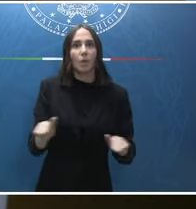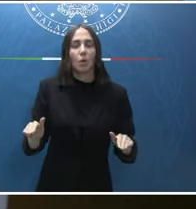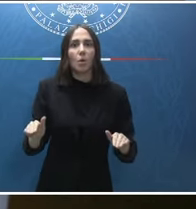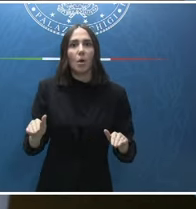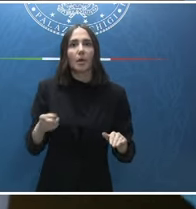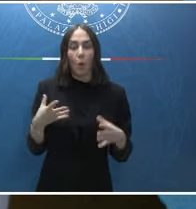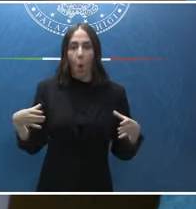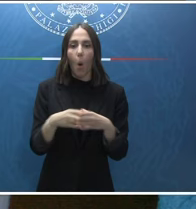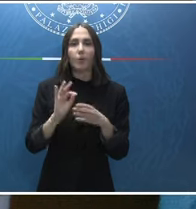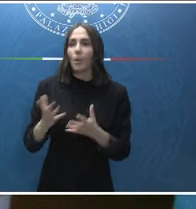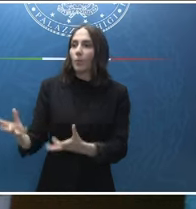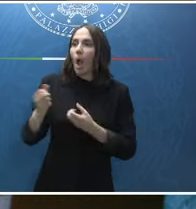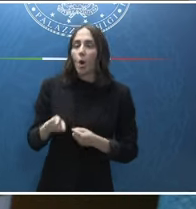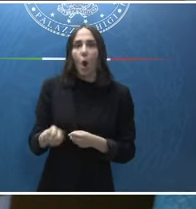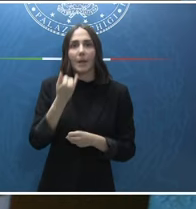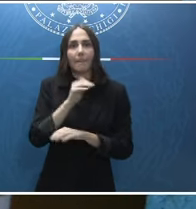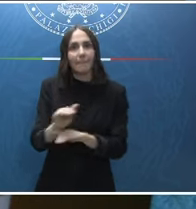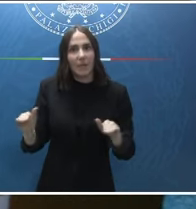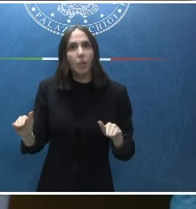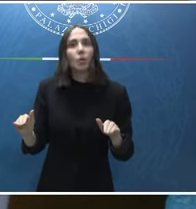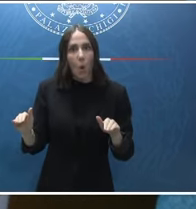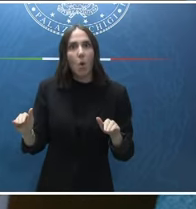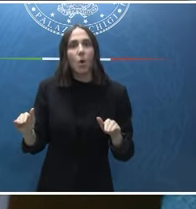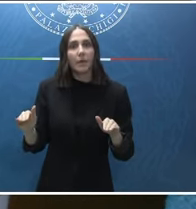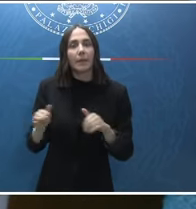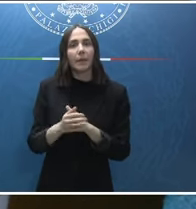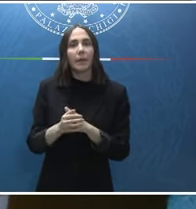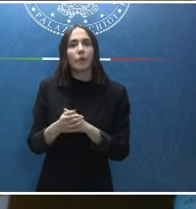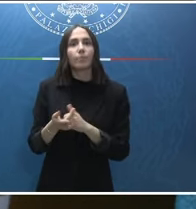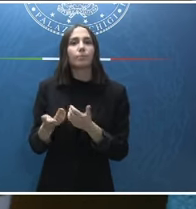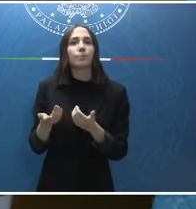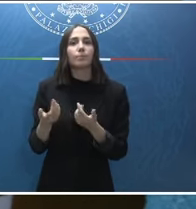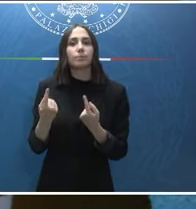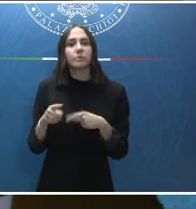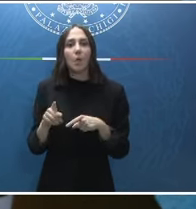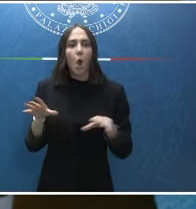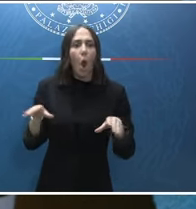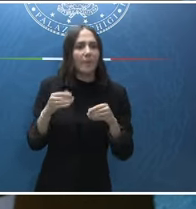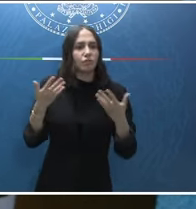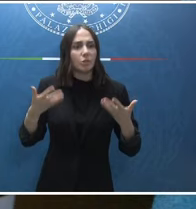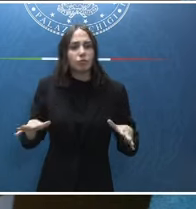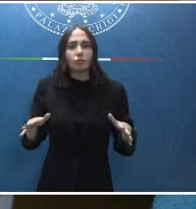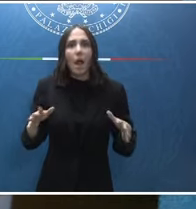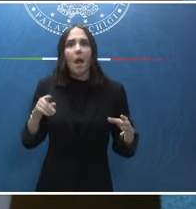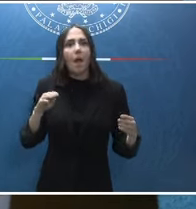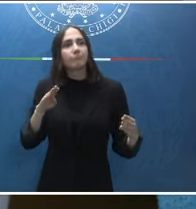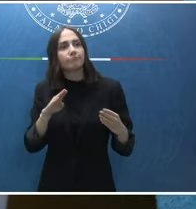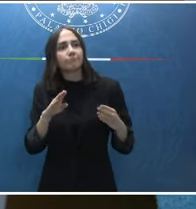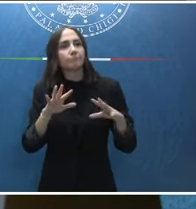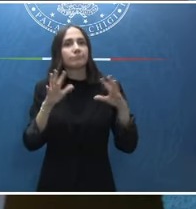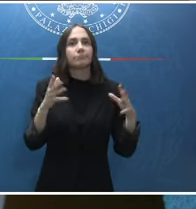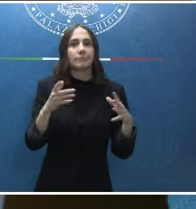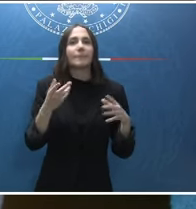più minori, liberi o con una misura alternativa, che iniziano ad approcciarsi al mondo delle sostanze proprio con